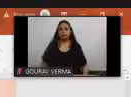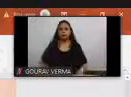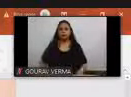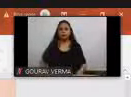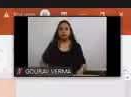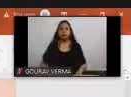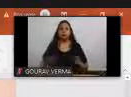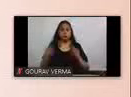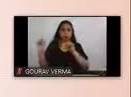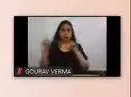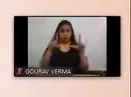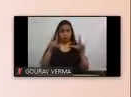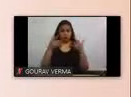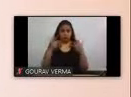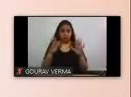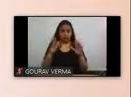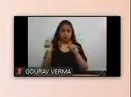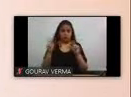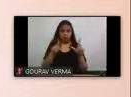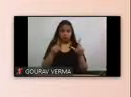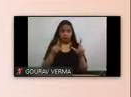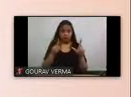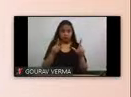Next slide, Rashmikant.